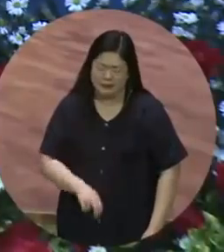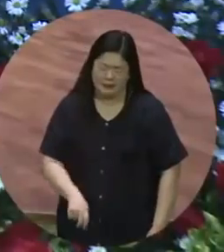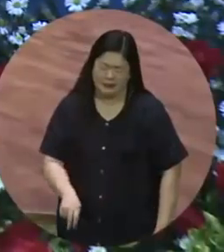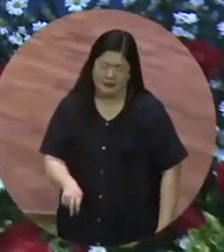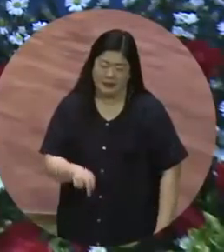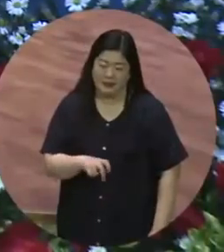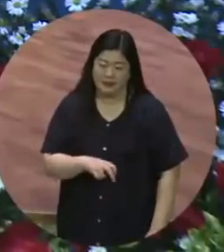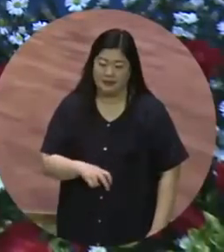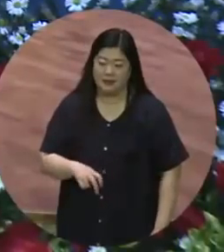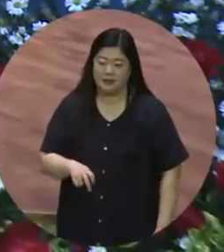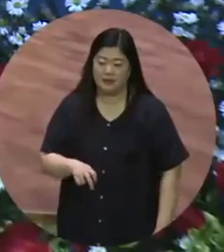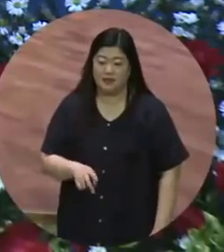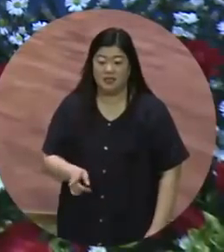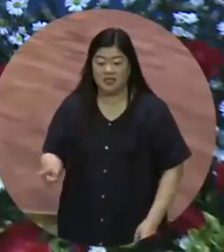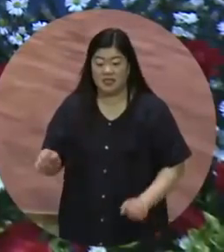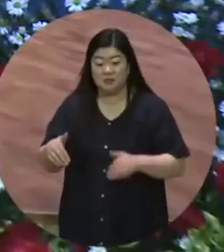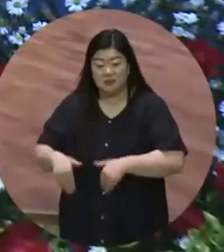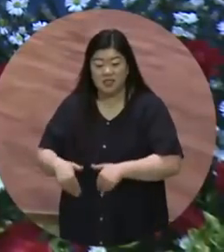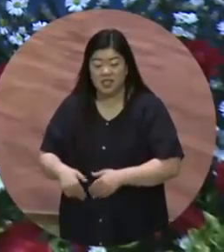운동도 안 하면서.